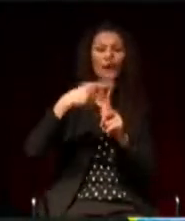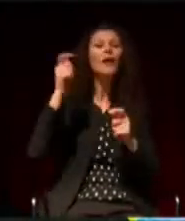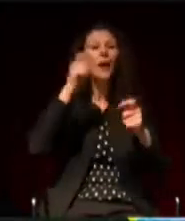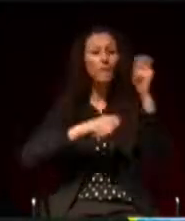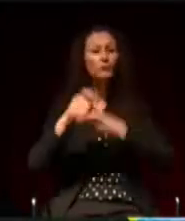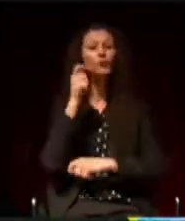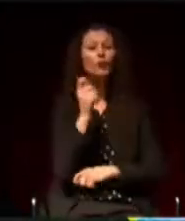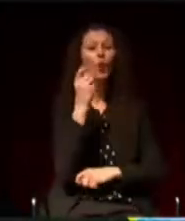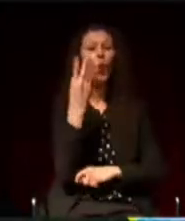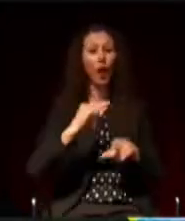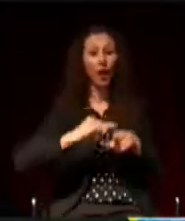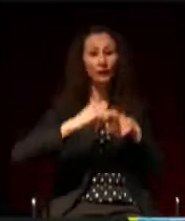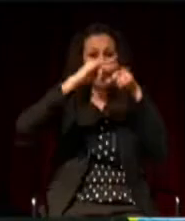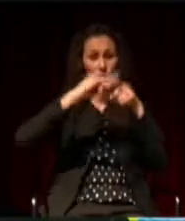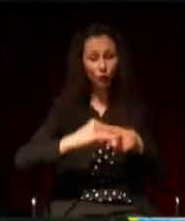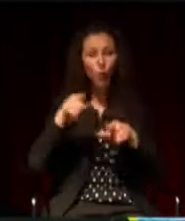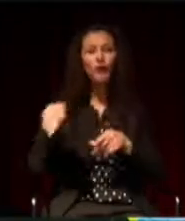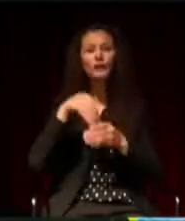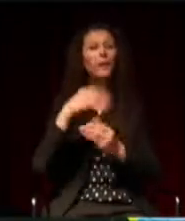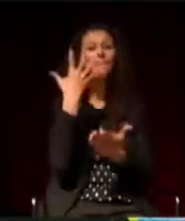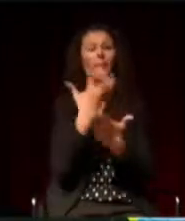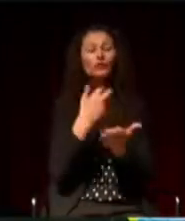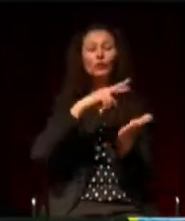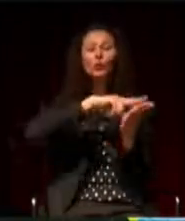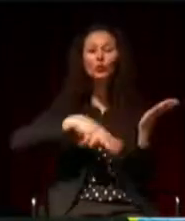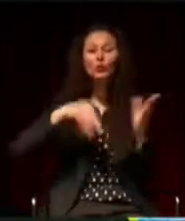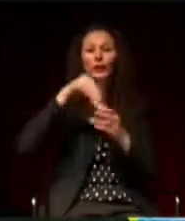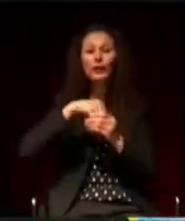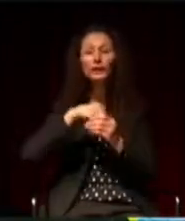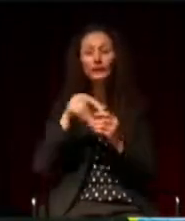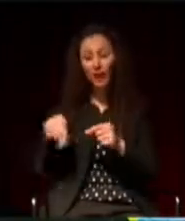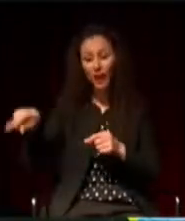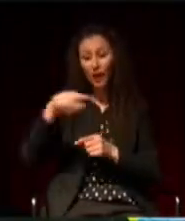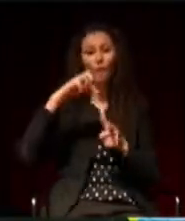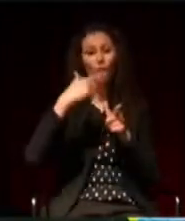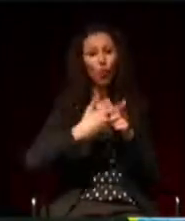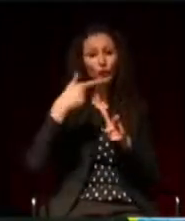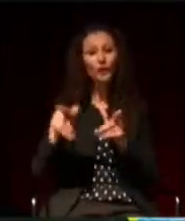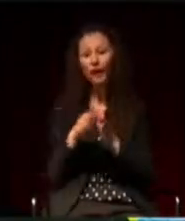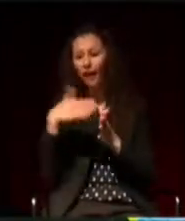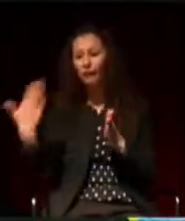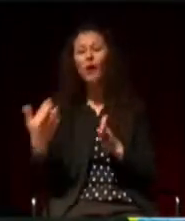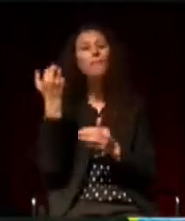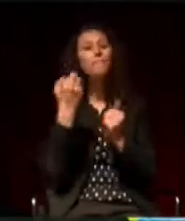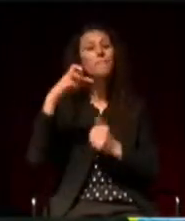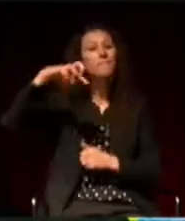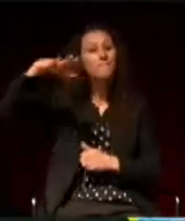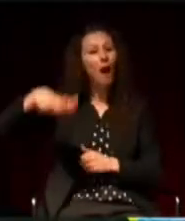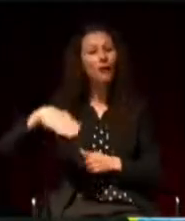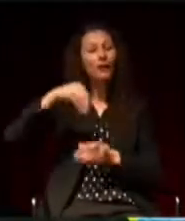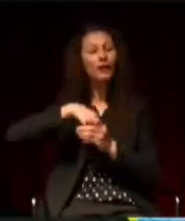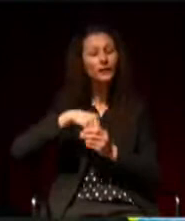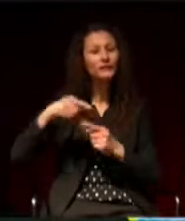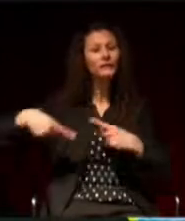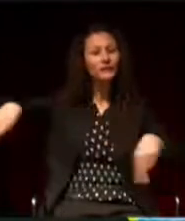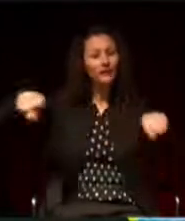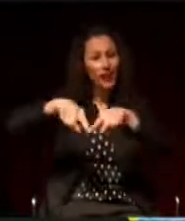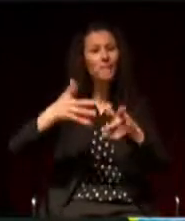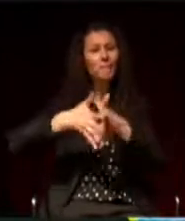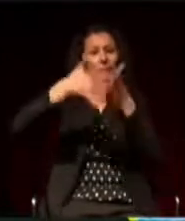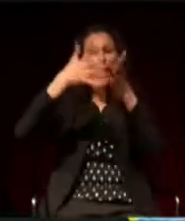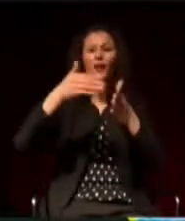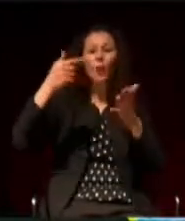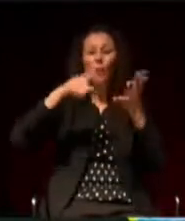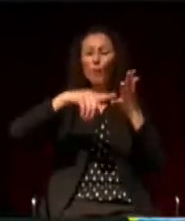yapılması zorunlu olan asansörler, mevcut ruhsatlı yapının yapı ruhsatı ve iki projesinde ayrılan otopark, sığınak ve su depesi alanları dışında binaların